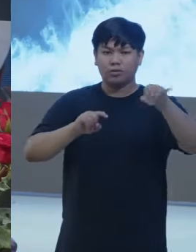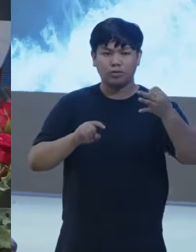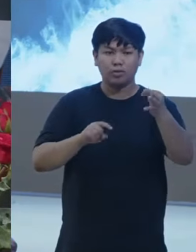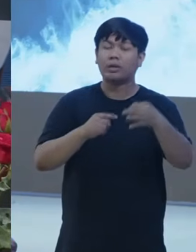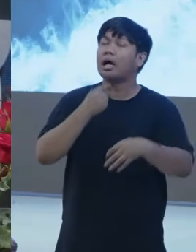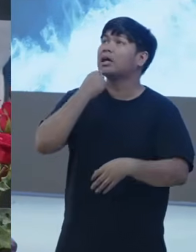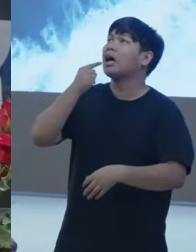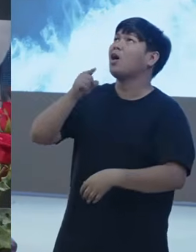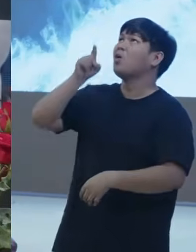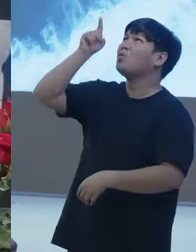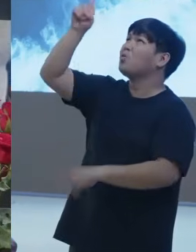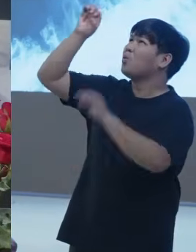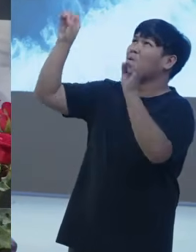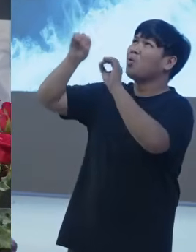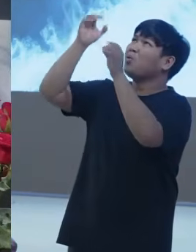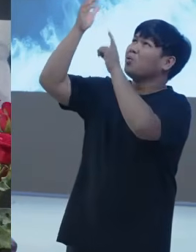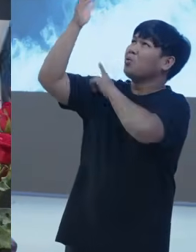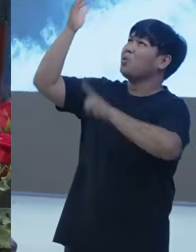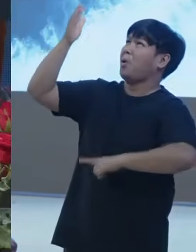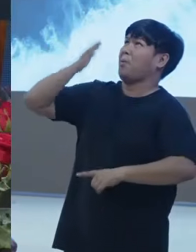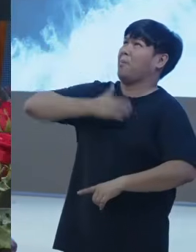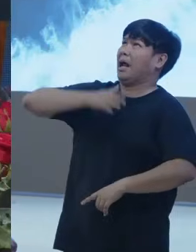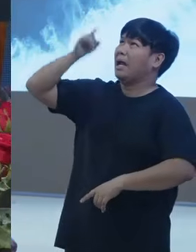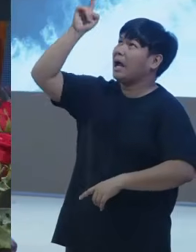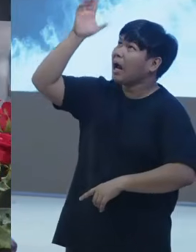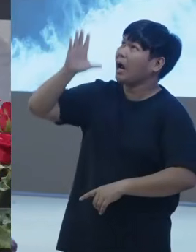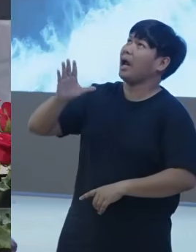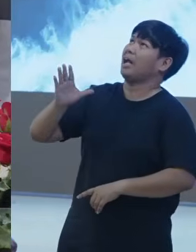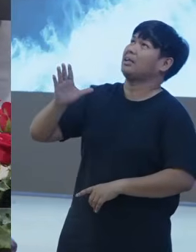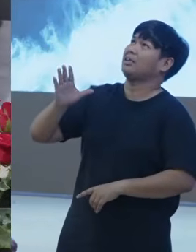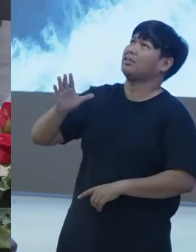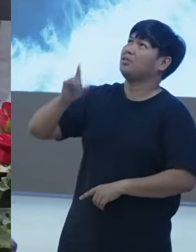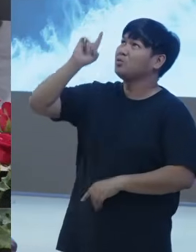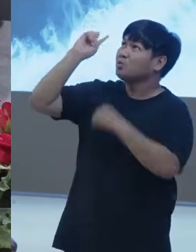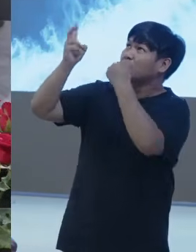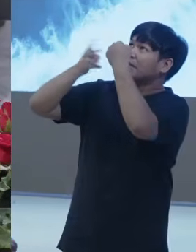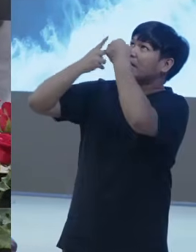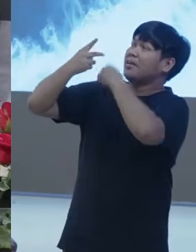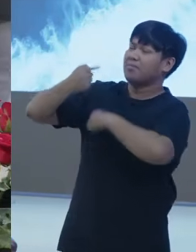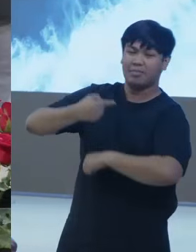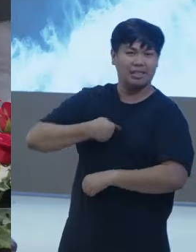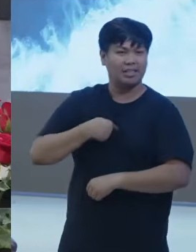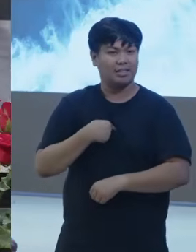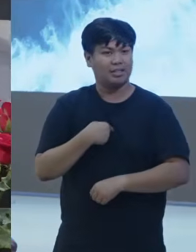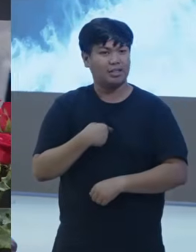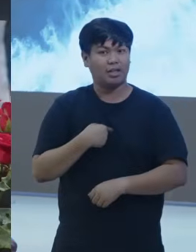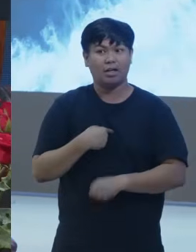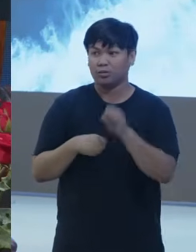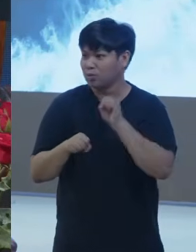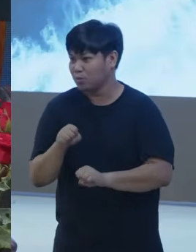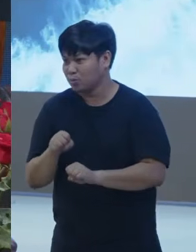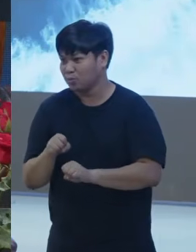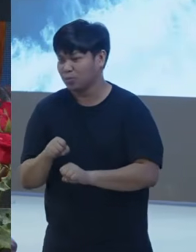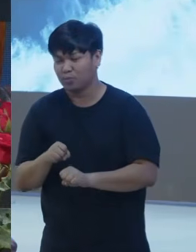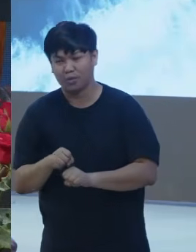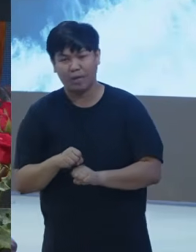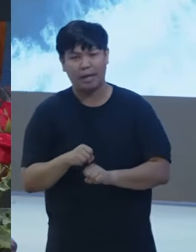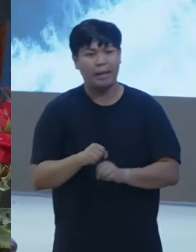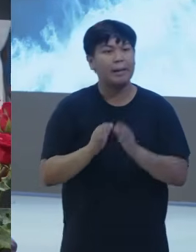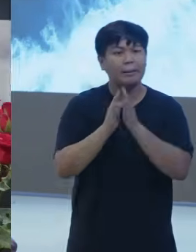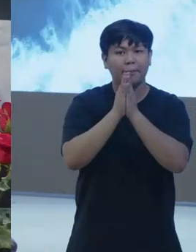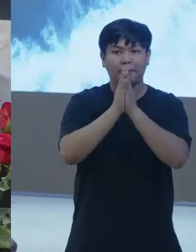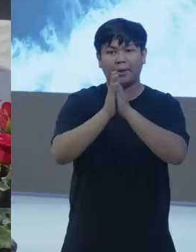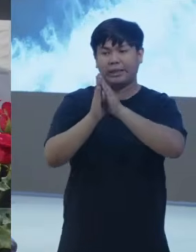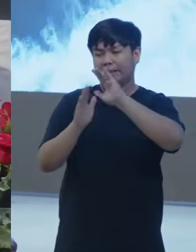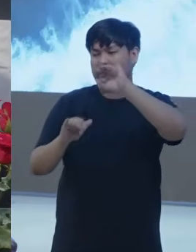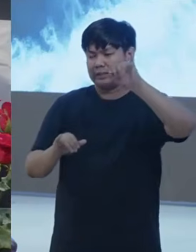the pit, O Lord my God." Yun nga, isang awit ang kanyang kinukot. In fact, yung prayer niya